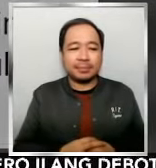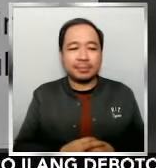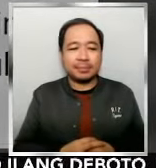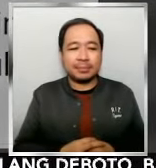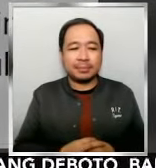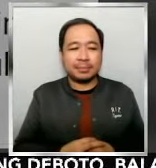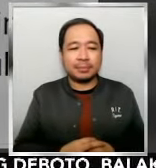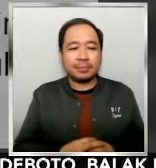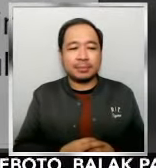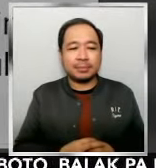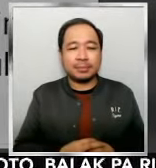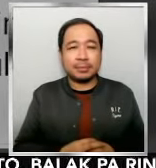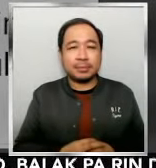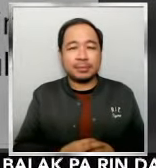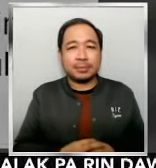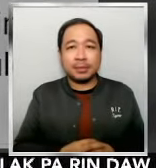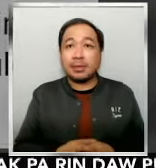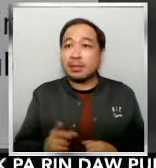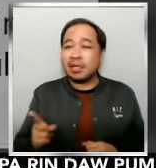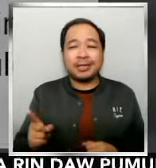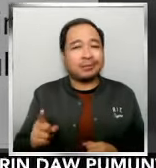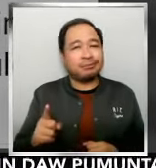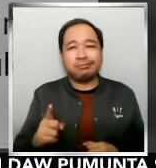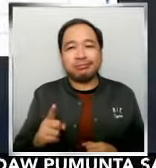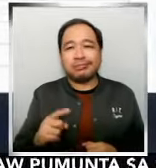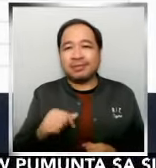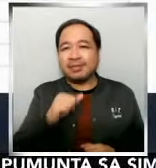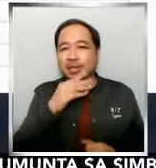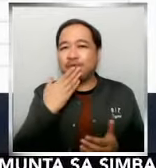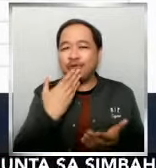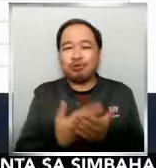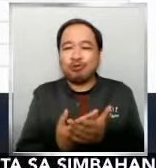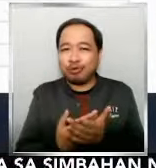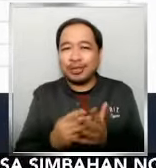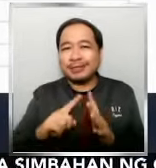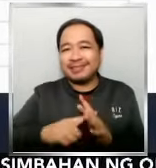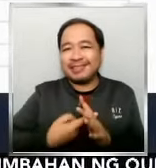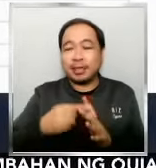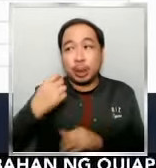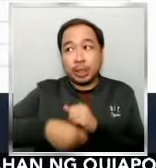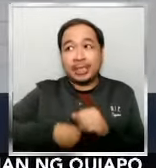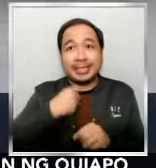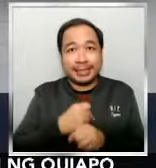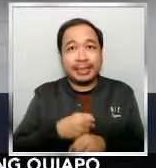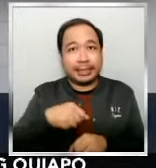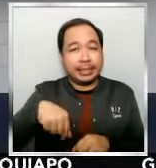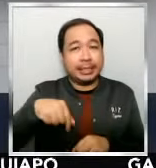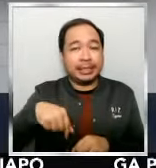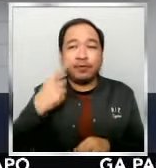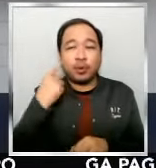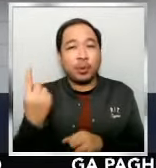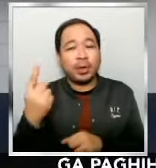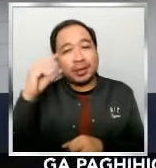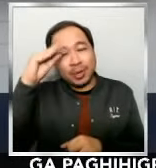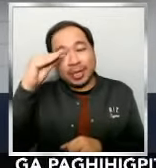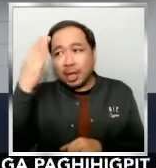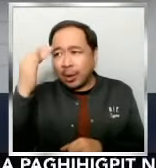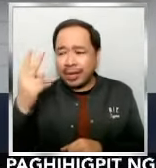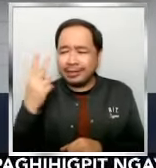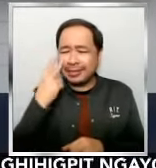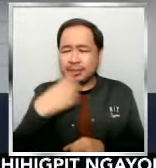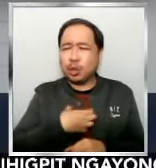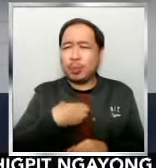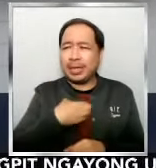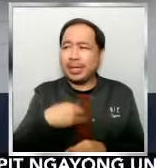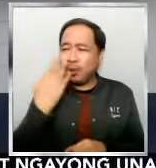Hindi maganda ang pasok ng taon kay Eldrian Acuña. Sumbong niya, nagkaroon daw siya ng utang na halos